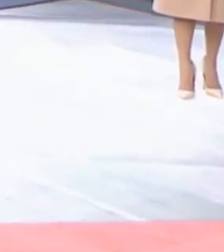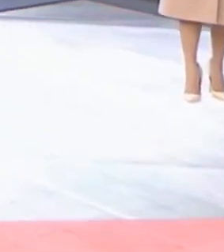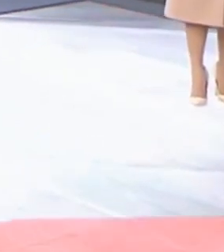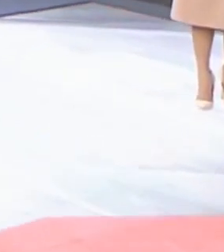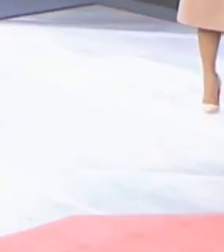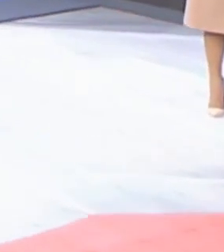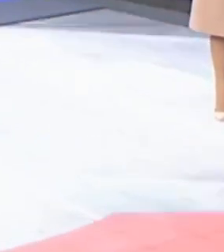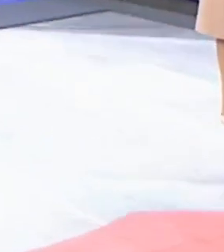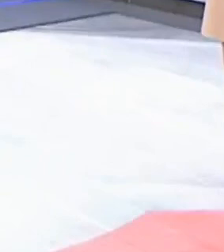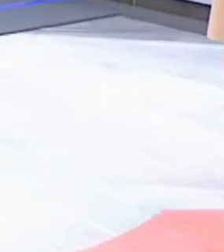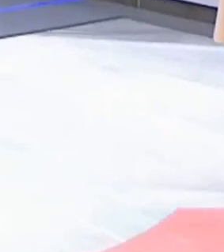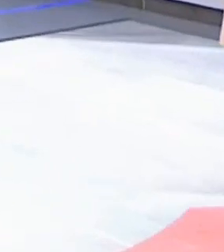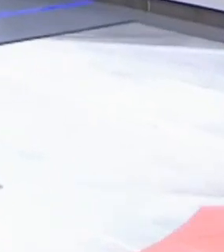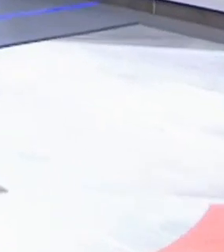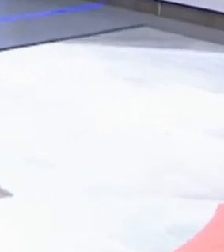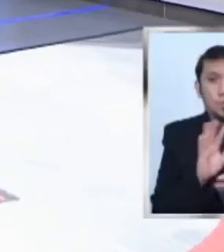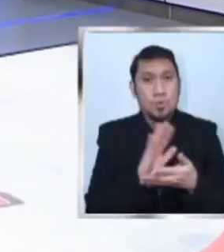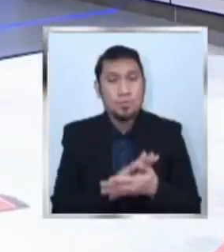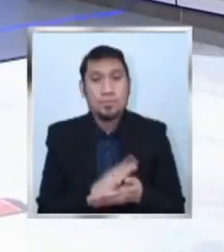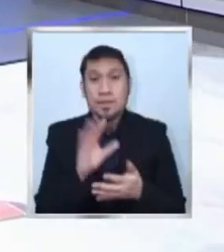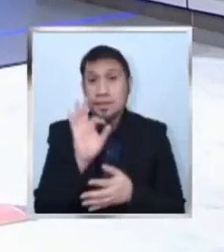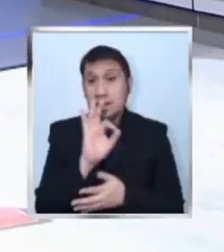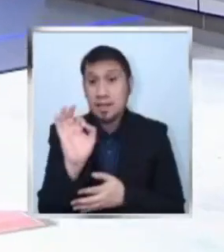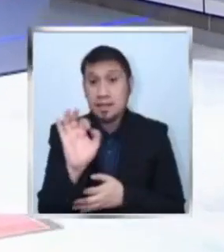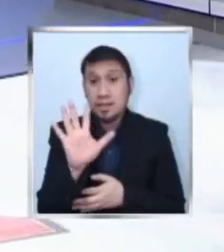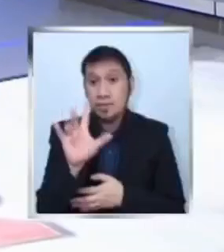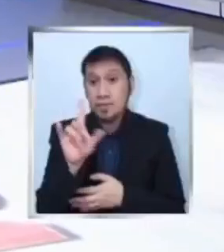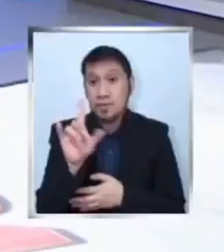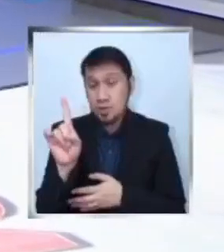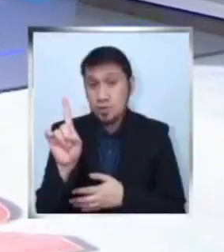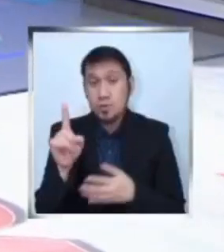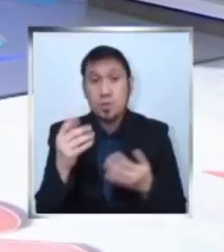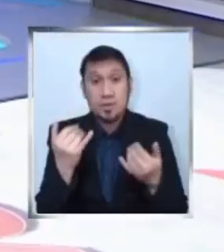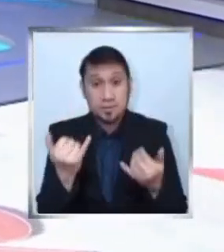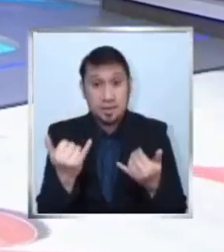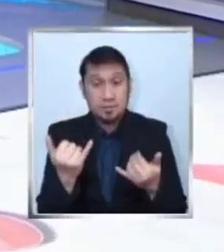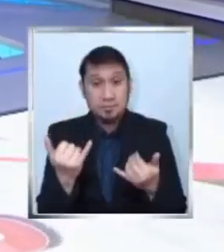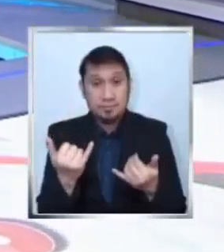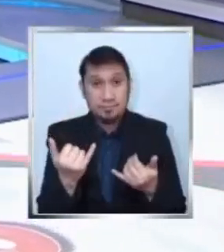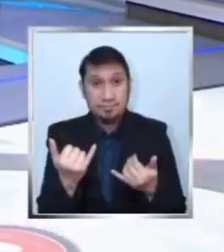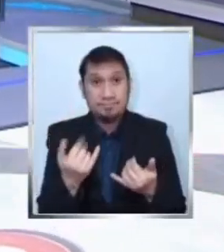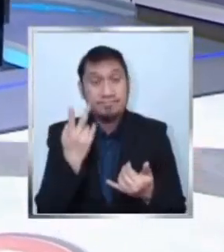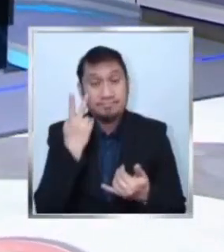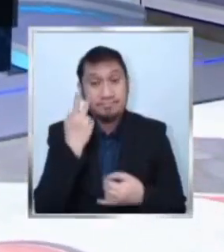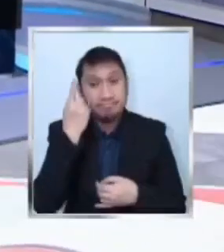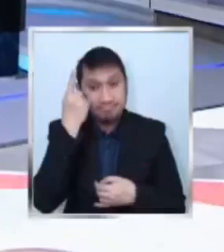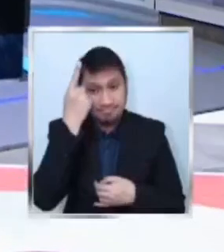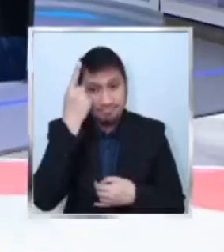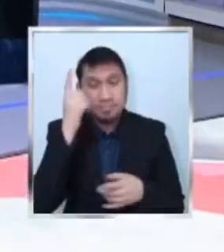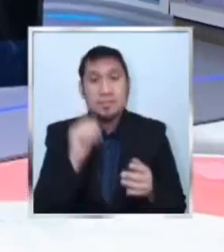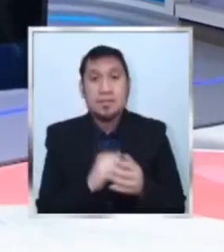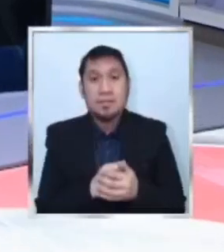sa bansa. 951 ang naitala ngayong araw. At dahil dyan, bumaba pa sa